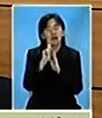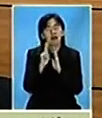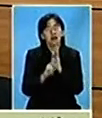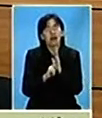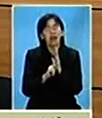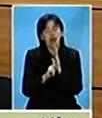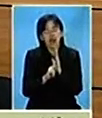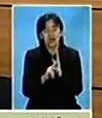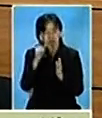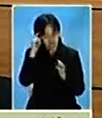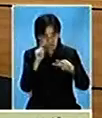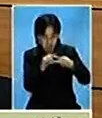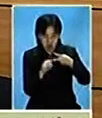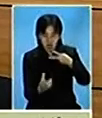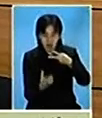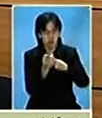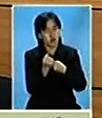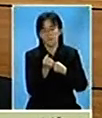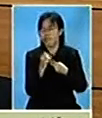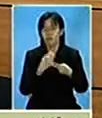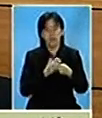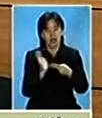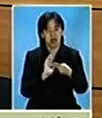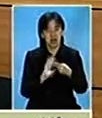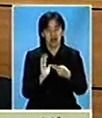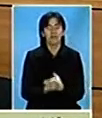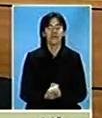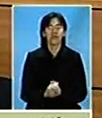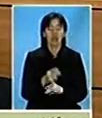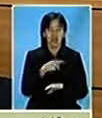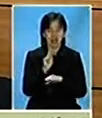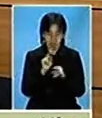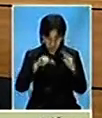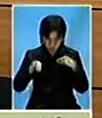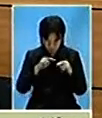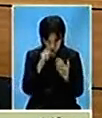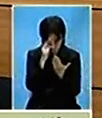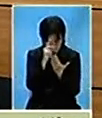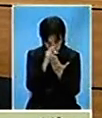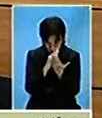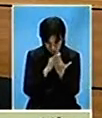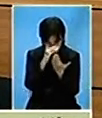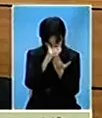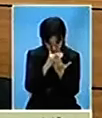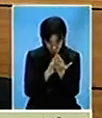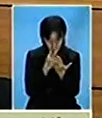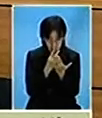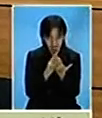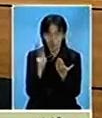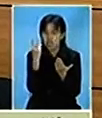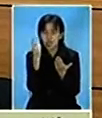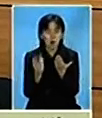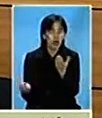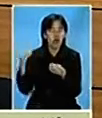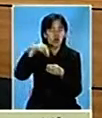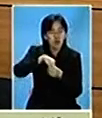เอามาสองเรื่องปนกันอยู่ในกฎหมายฉบับเดียวนะครับถ้าท่านประธานได้ตรวจสอบร่างนะครับว่าเท่ากับมีสองเรื่องเนี่ยอยู่ด้วยกันในกฎหม